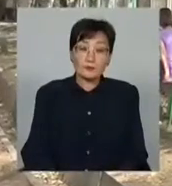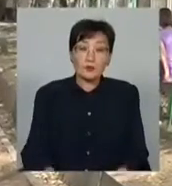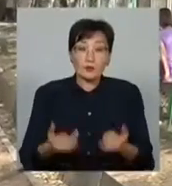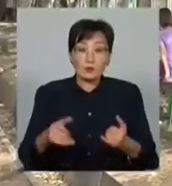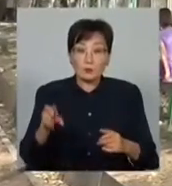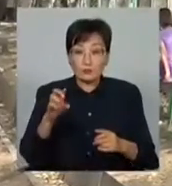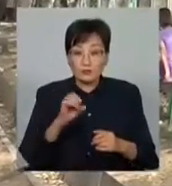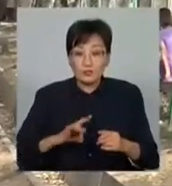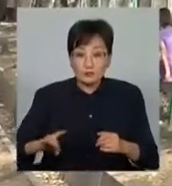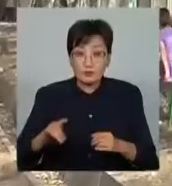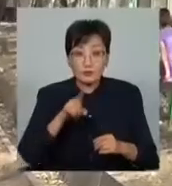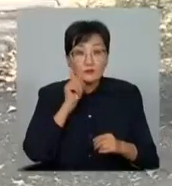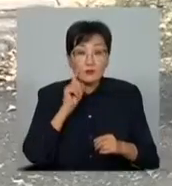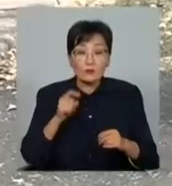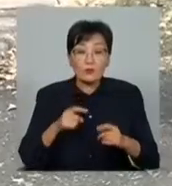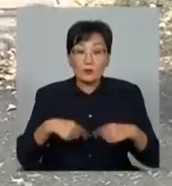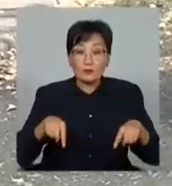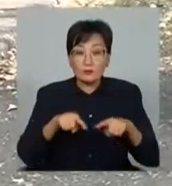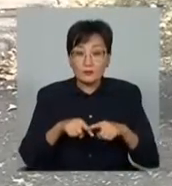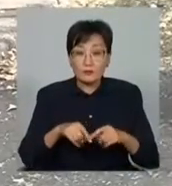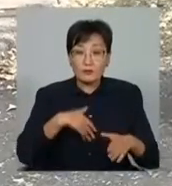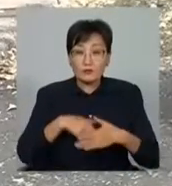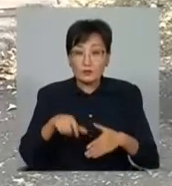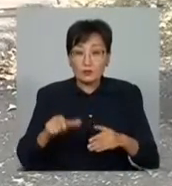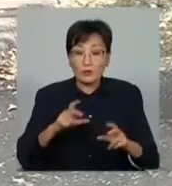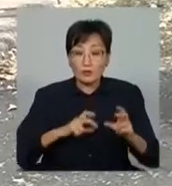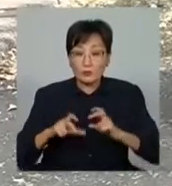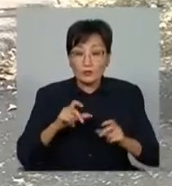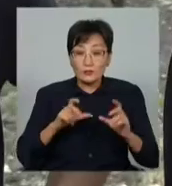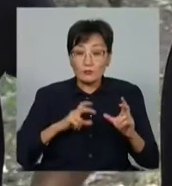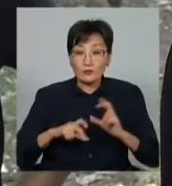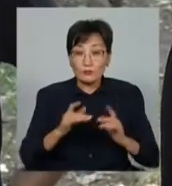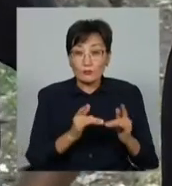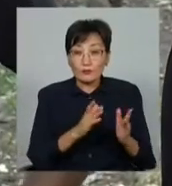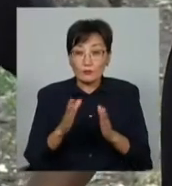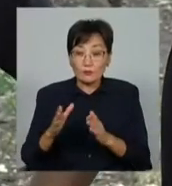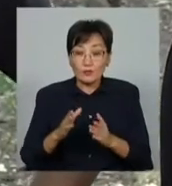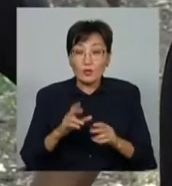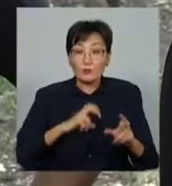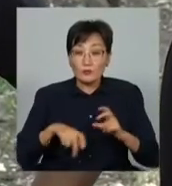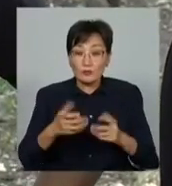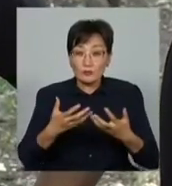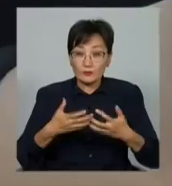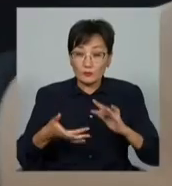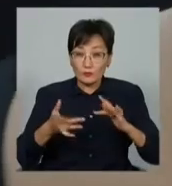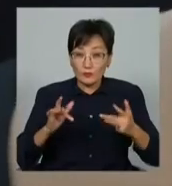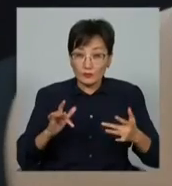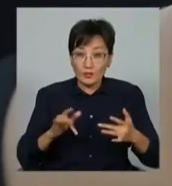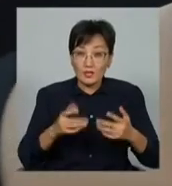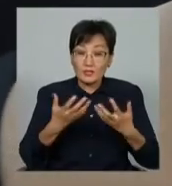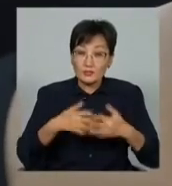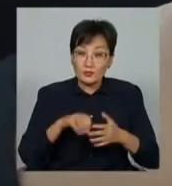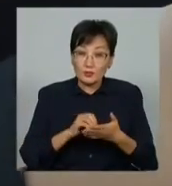Бүгін Бостандық ауданы жастар ресурстық орталығының еріктілері оқу орындарымен жатақханаларды аралап, студенттерге онлайн санаққа тіркелу жолдарын